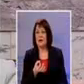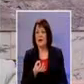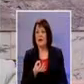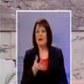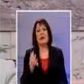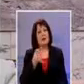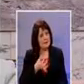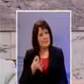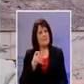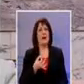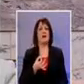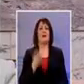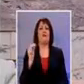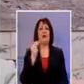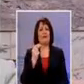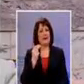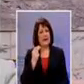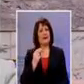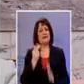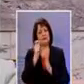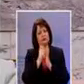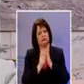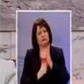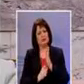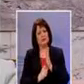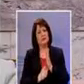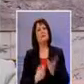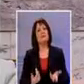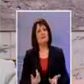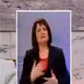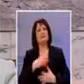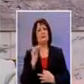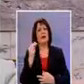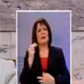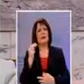δηλώσει ομιλητές κατά προτεραιότητα και κοινοβουλευτικούς εκπροσώπους.